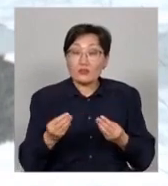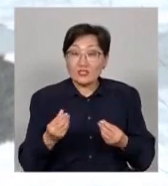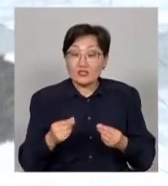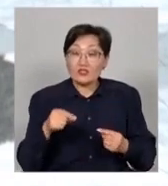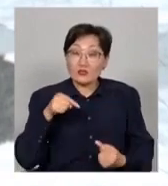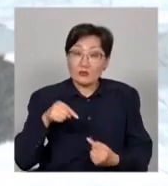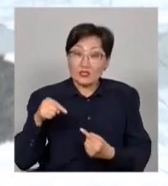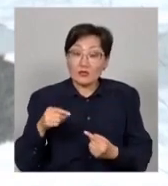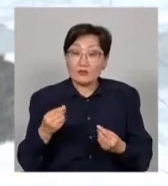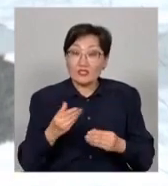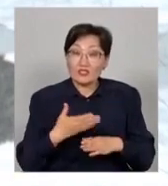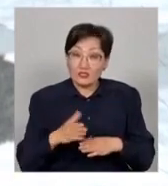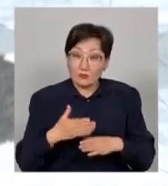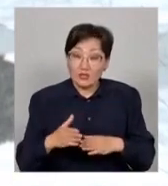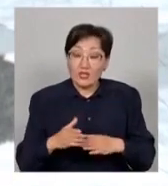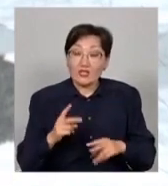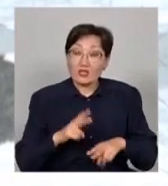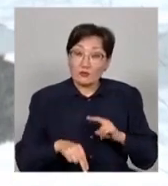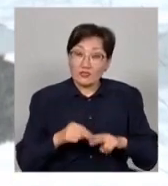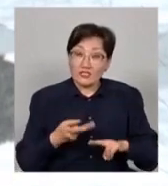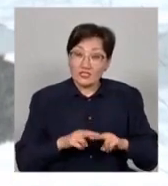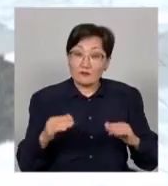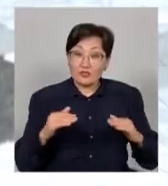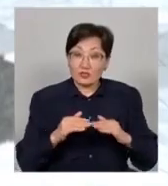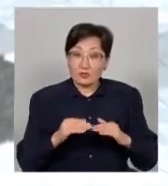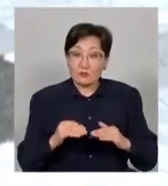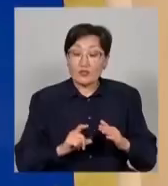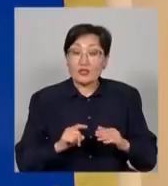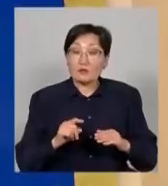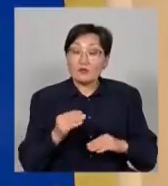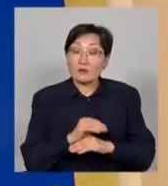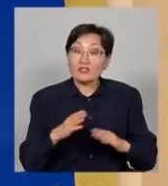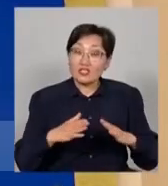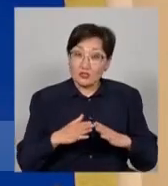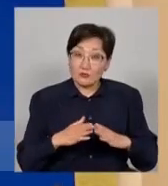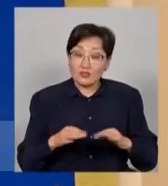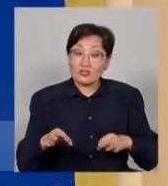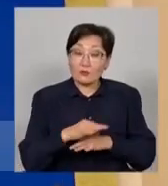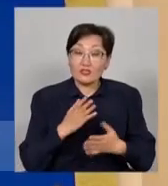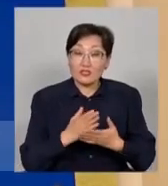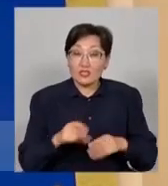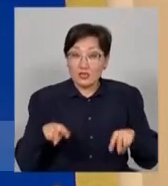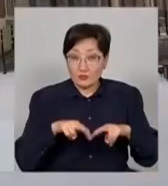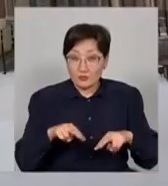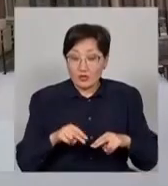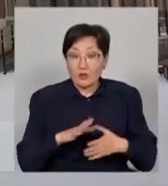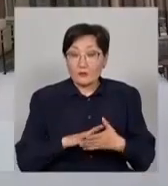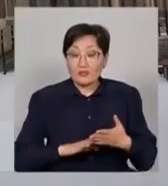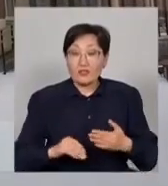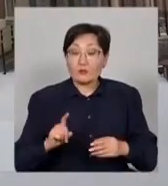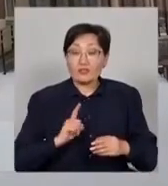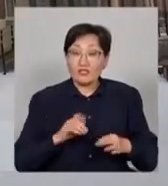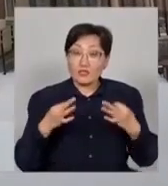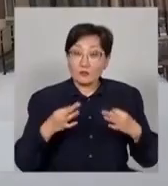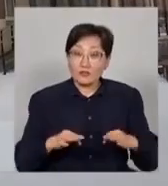соответствующую бюджетную заявку на строительство этого здания и пристройки в данный момент проект находится на рассмотрении далее его ждет